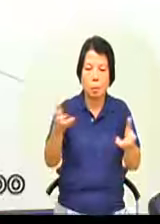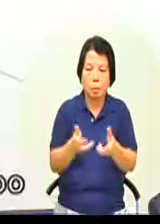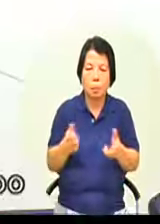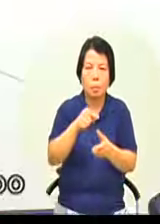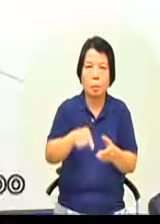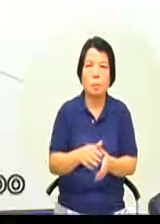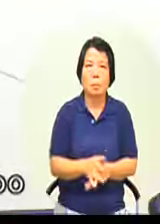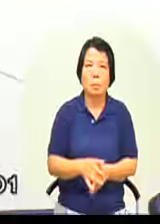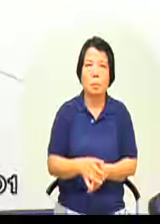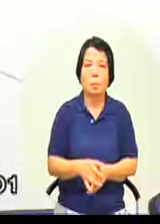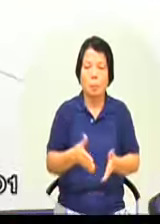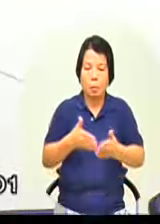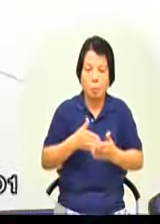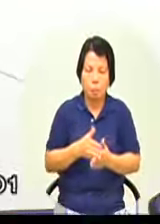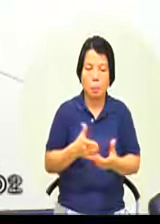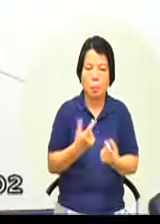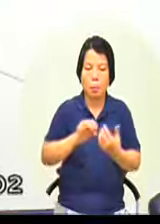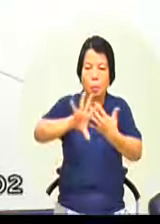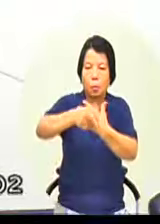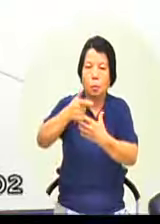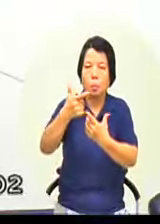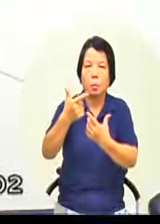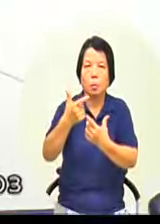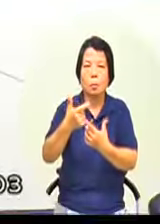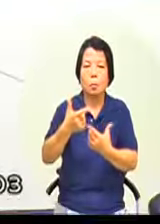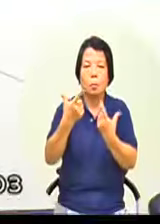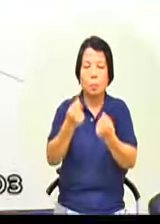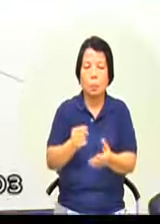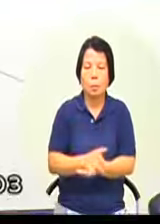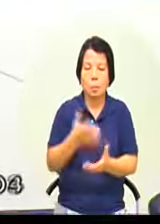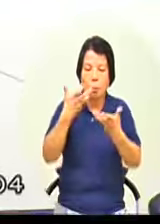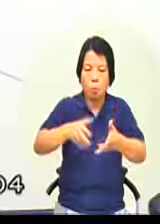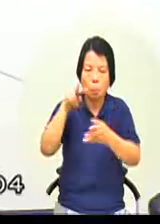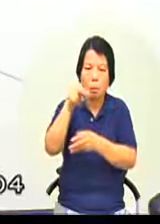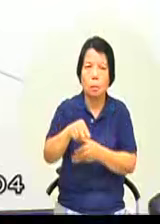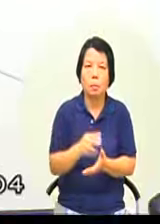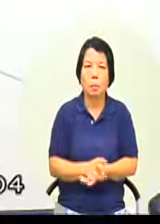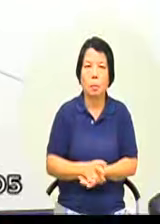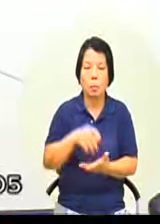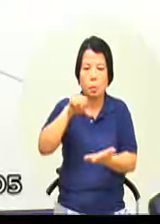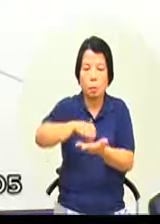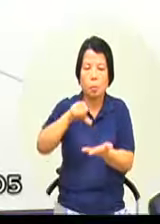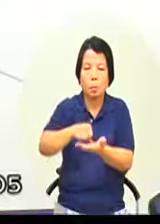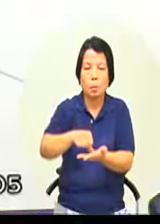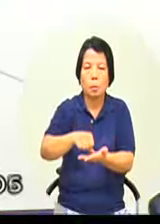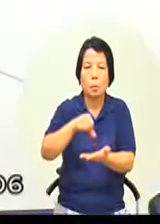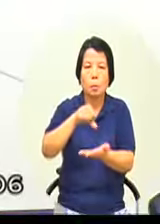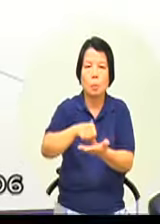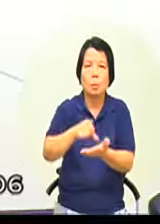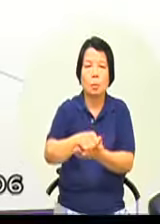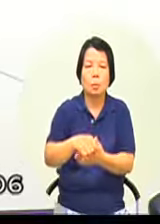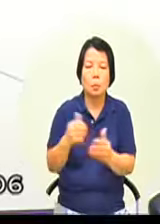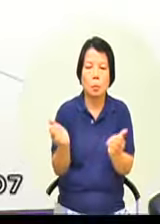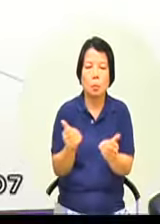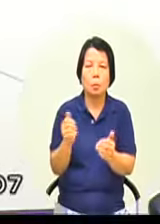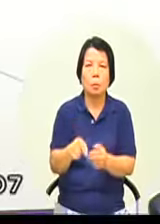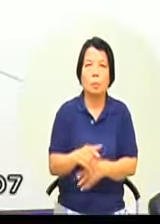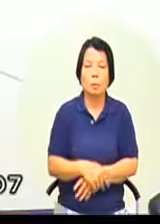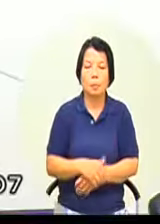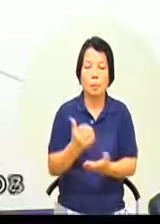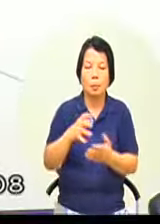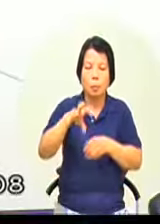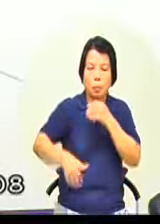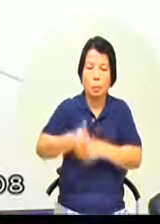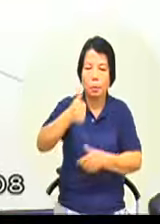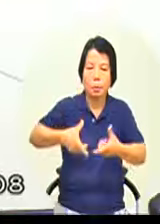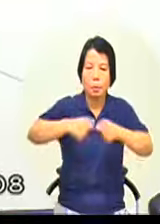都要比照外国他们那样的重视这个农金的一个问题。局长，请你答复一